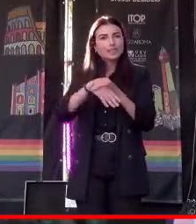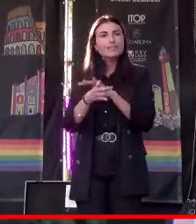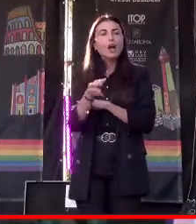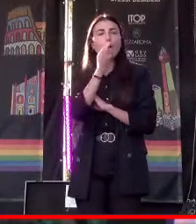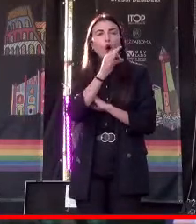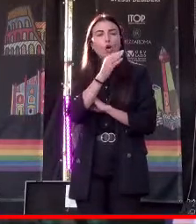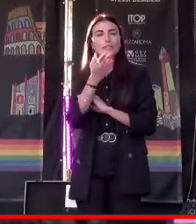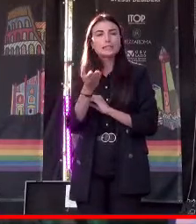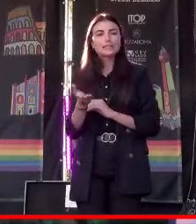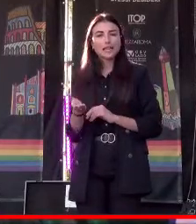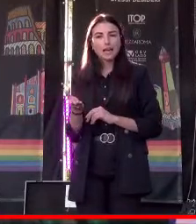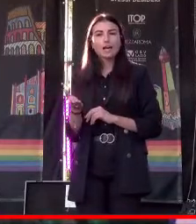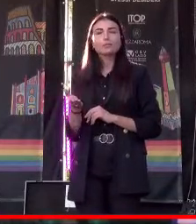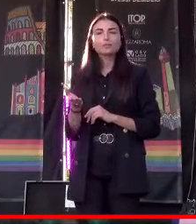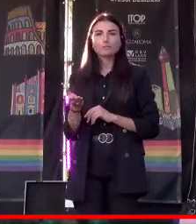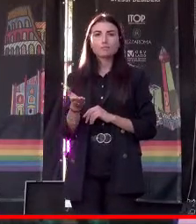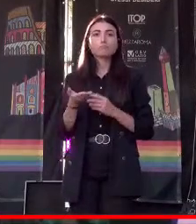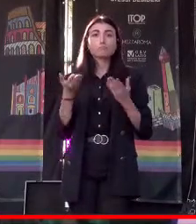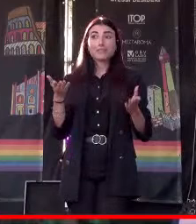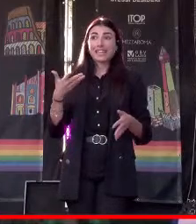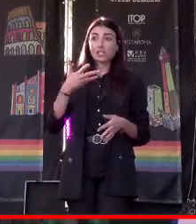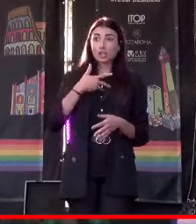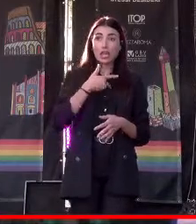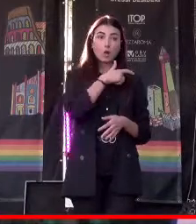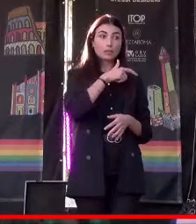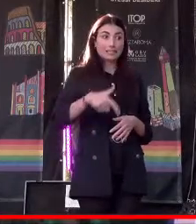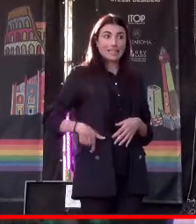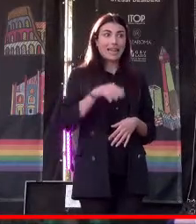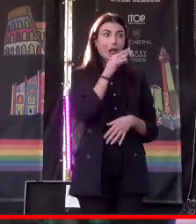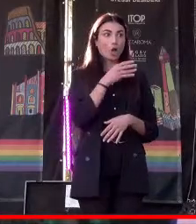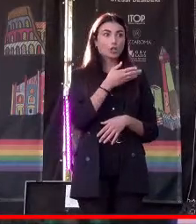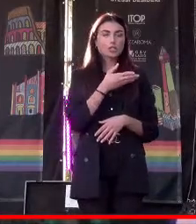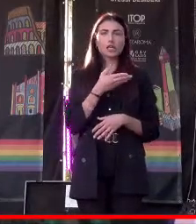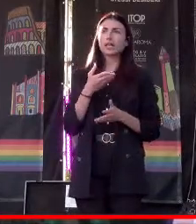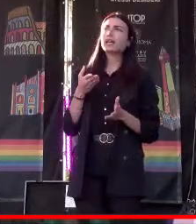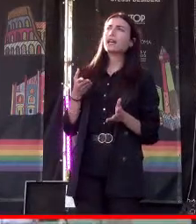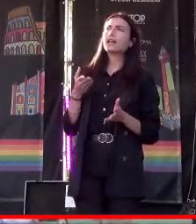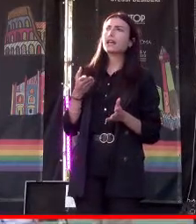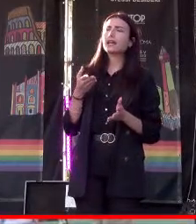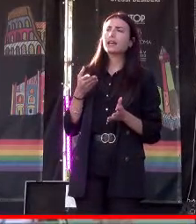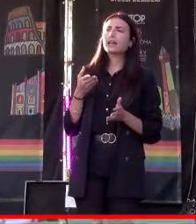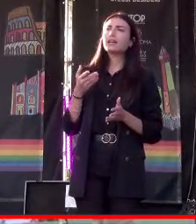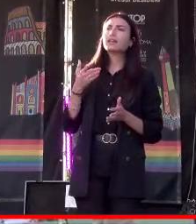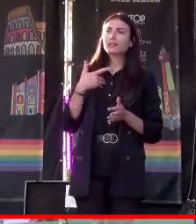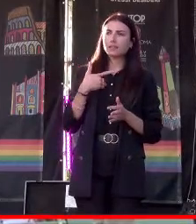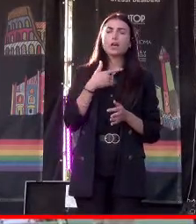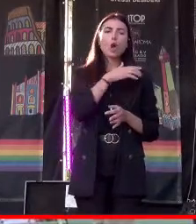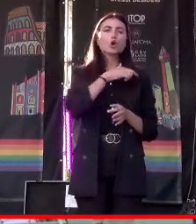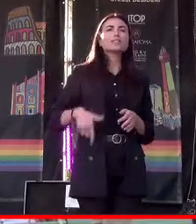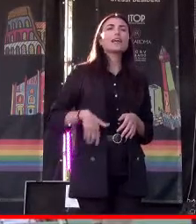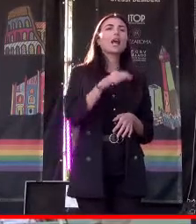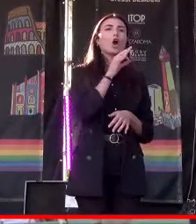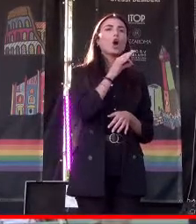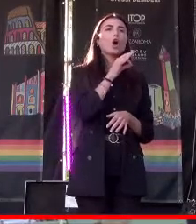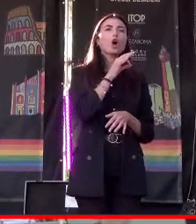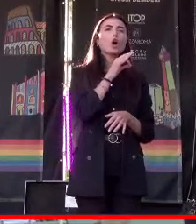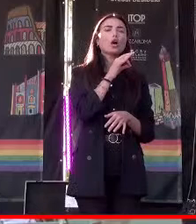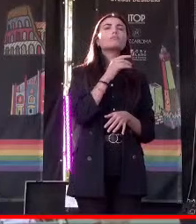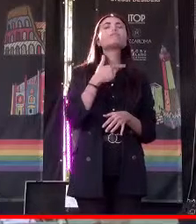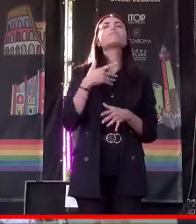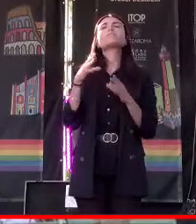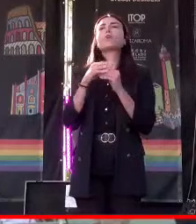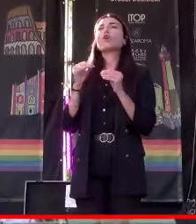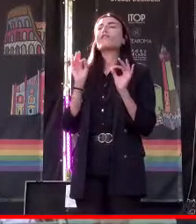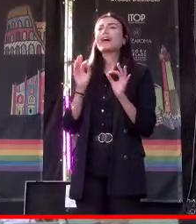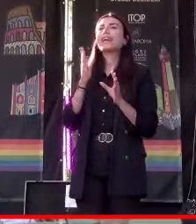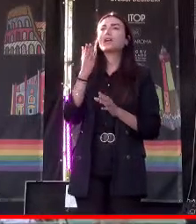Ostia. E adesso io mi vedrei di Ostia, quindi dopo le dare in scuola. Certo, no, infatti farei così,